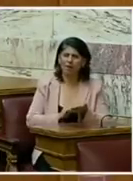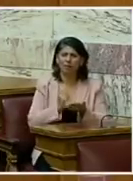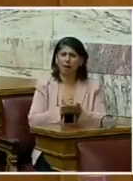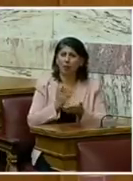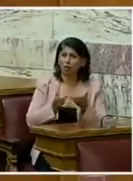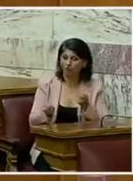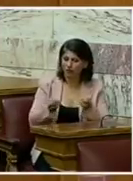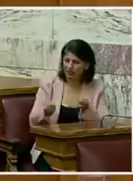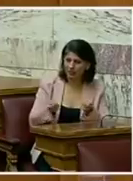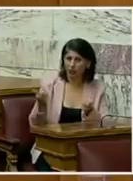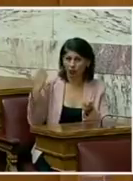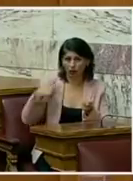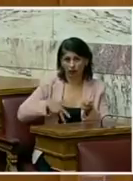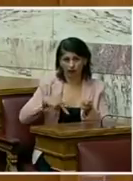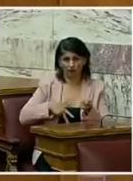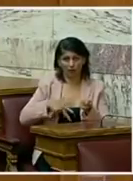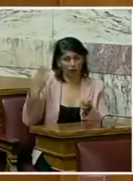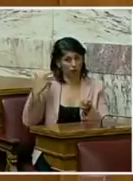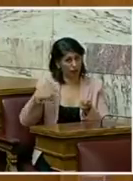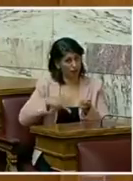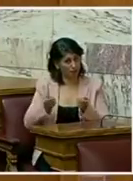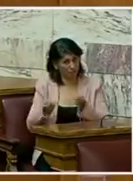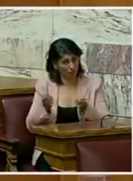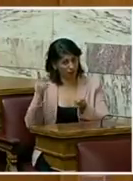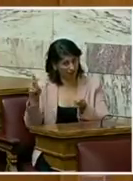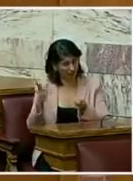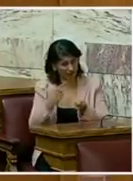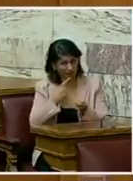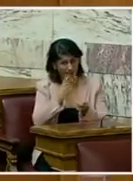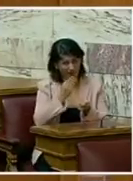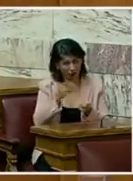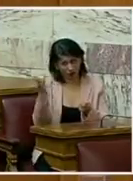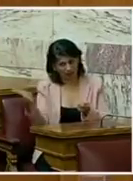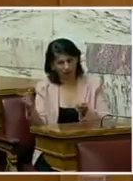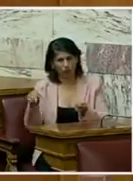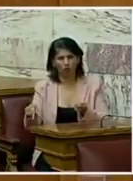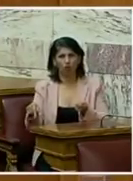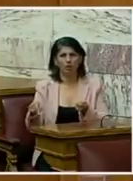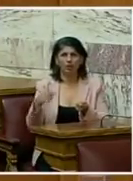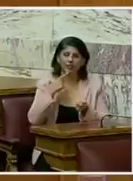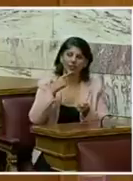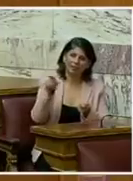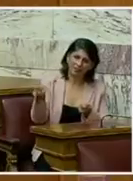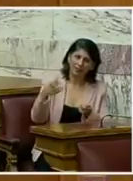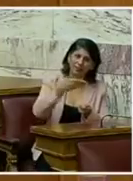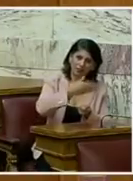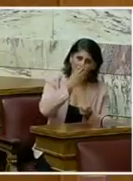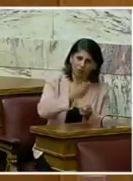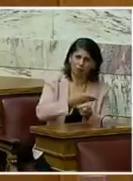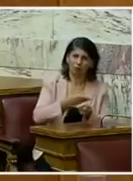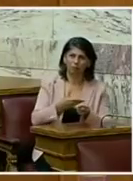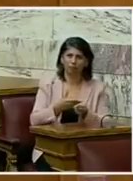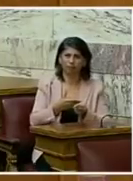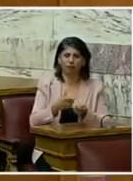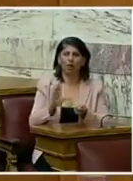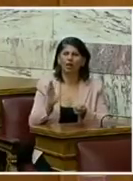τότε. Μεθοδεύση έγινε και τότε. Η δική σας. Έλεγε το ΠΑΣΟΚ για εσάς. Μετά λέγατε εσείς για το ΠΑΣΟΚ. Αυτό το. Μία περίοδο